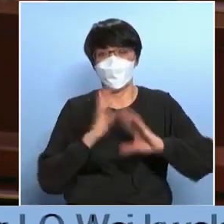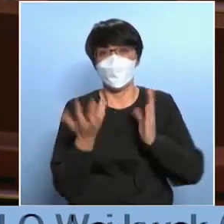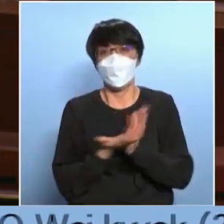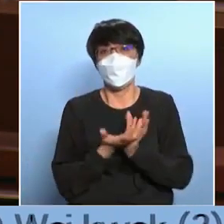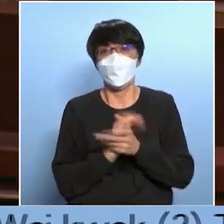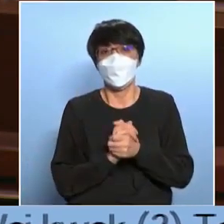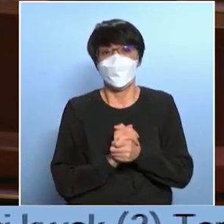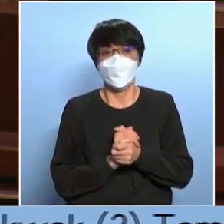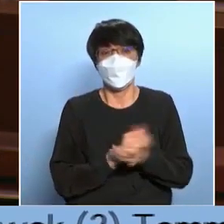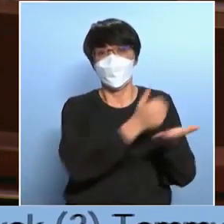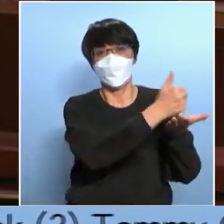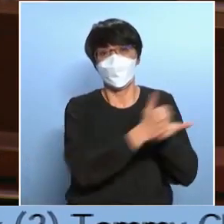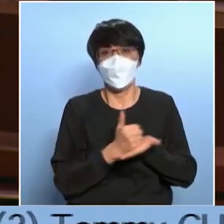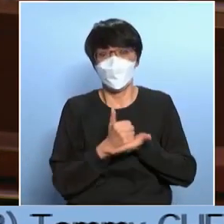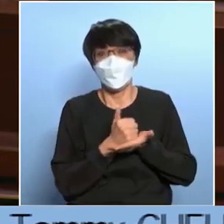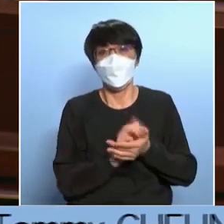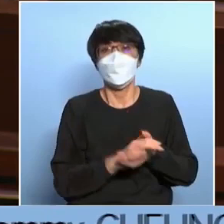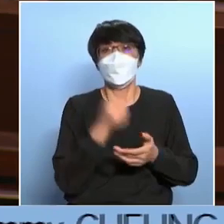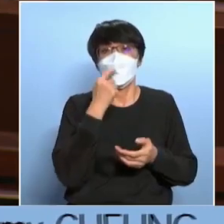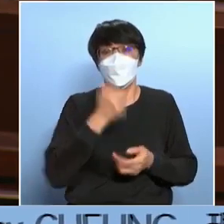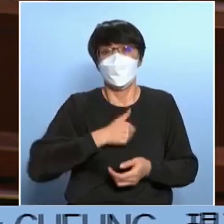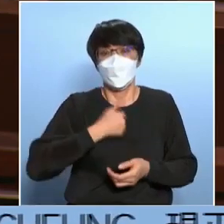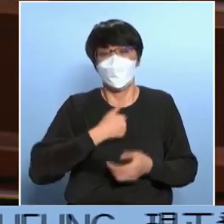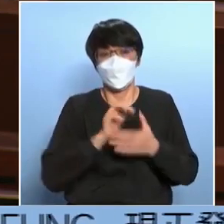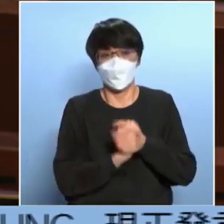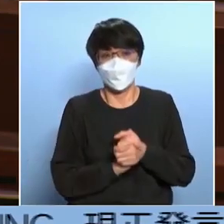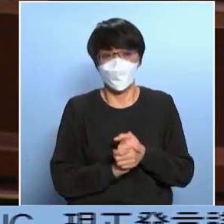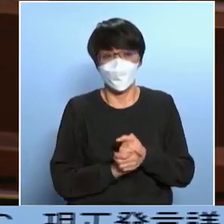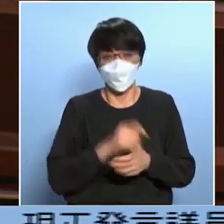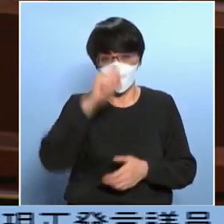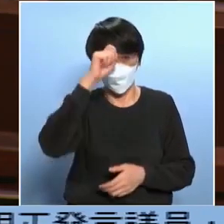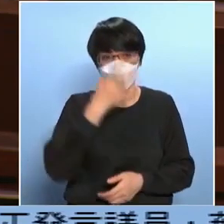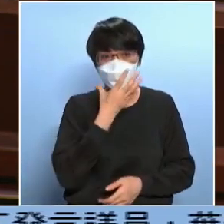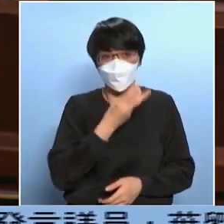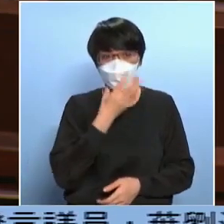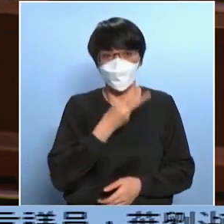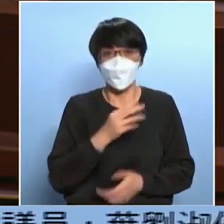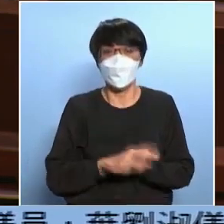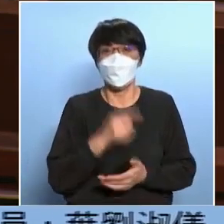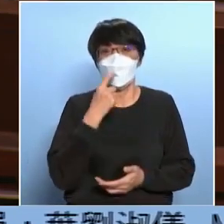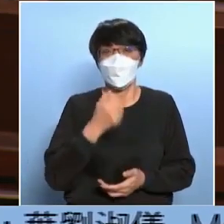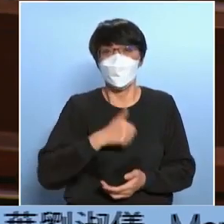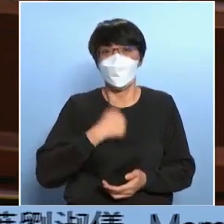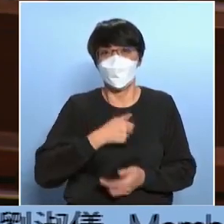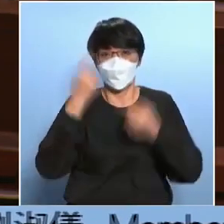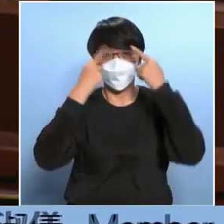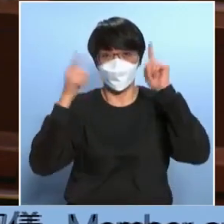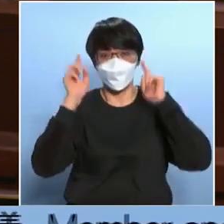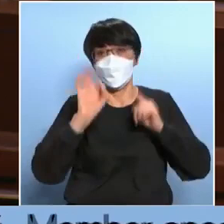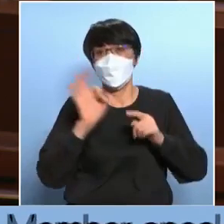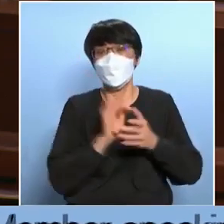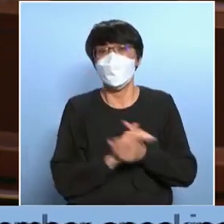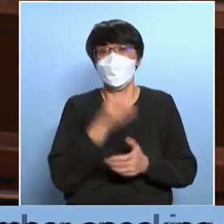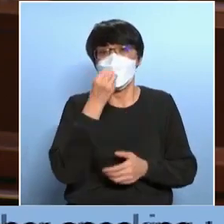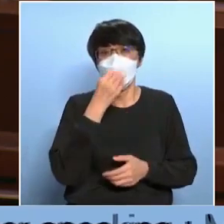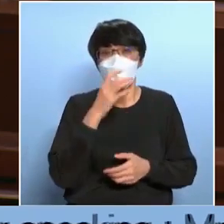個，就係輸入牙醫啦。記得我哋細個嘅時候咧，都香港都未有牙科學院嘅時候咧，香港